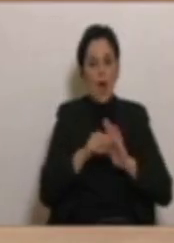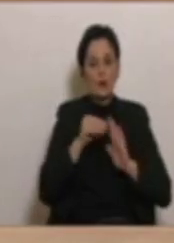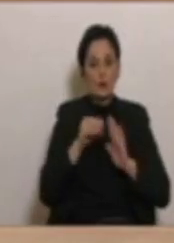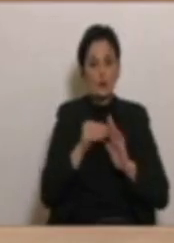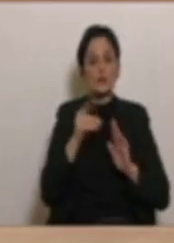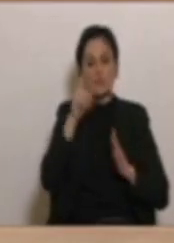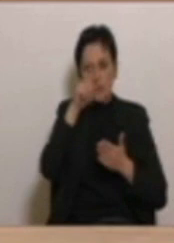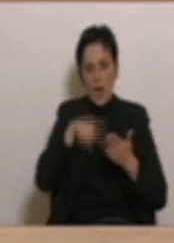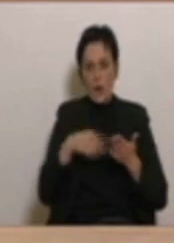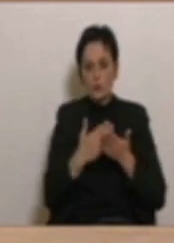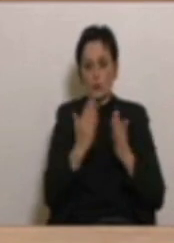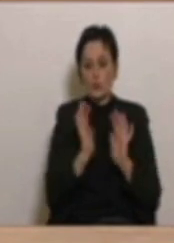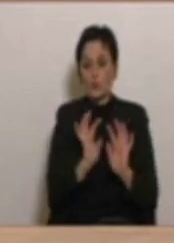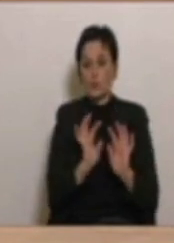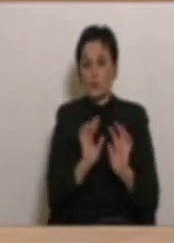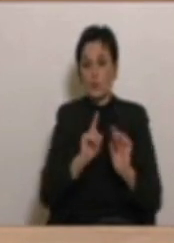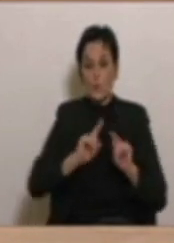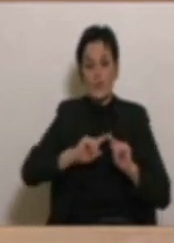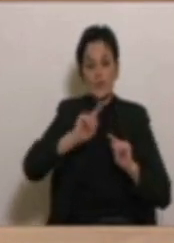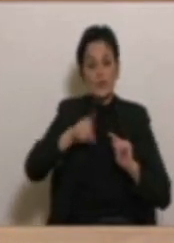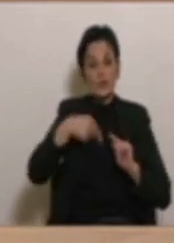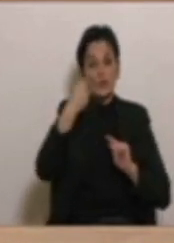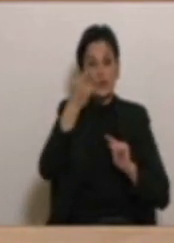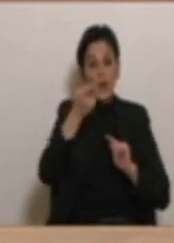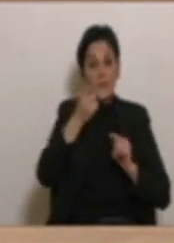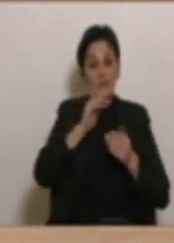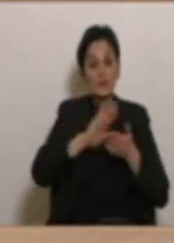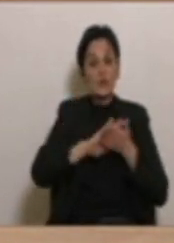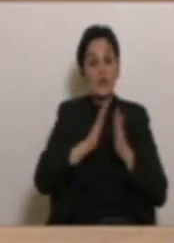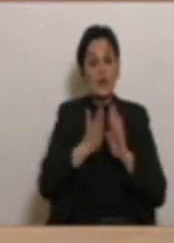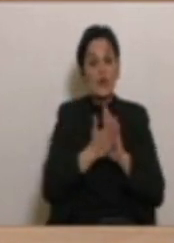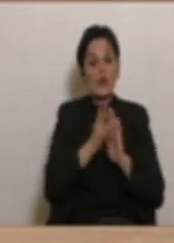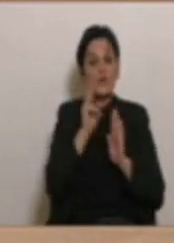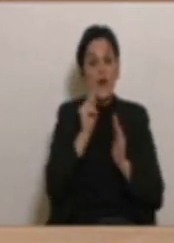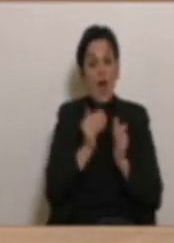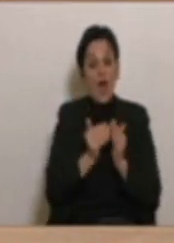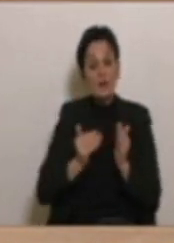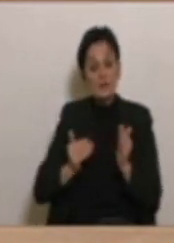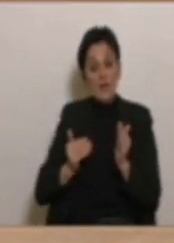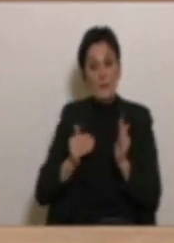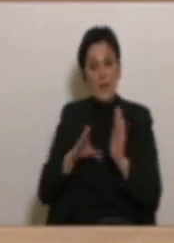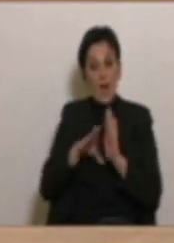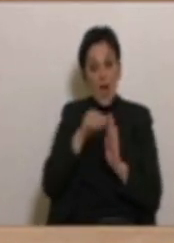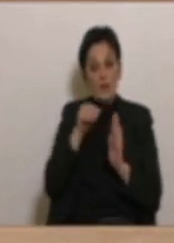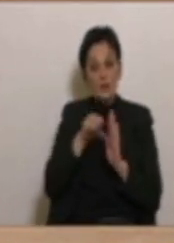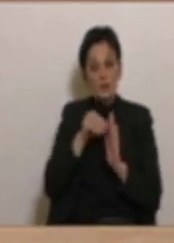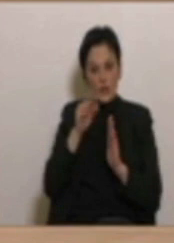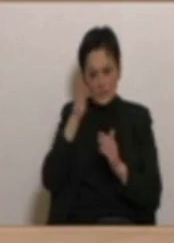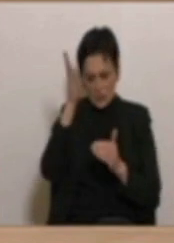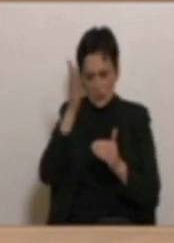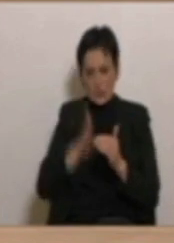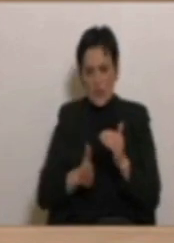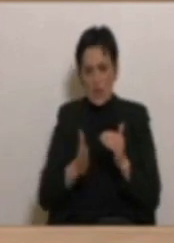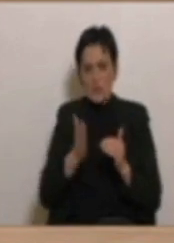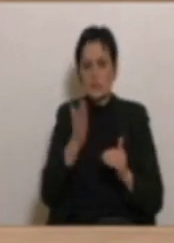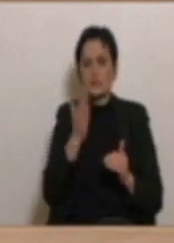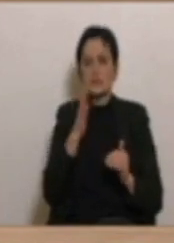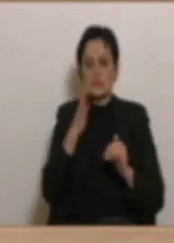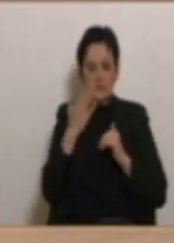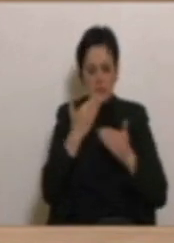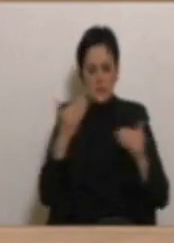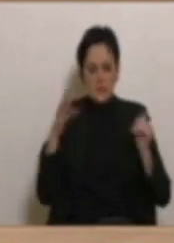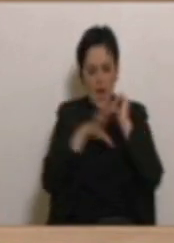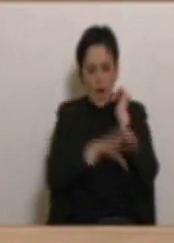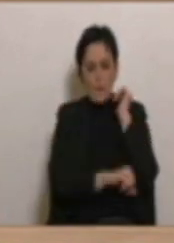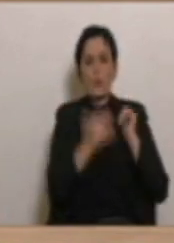იმას, რომ შემდეგი ვადამდელი საპარლამენტო არჩევნები დაასრულებს საბოლოოდ პოლიტიკურ კრიზისს და გზას გაუხსნის